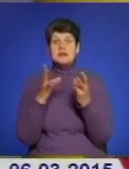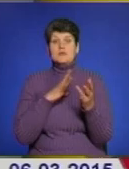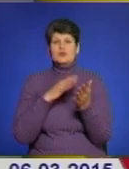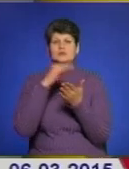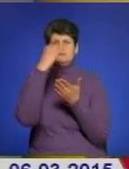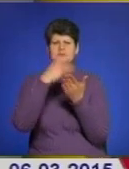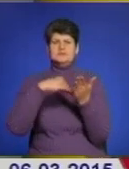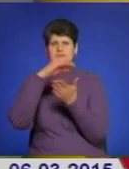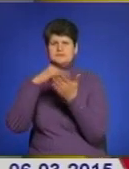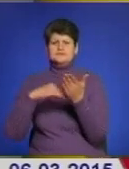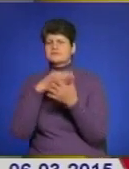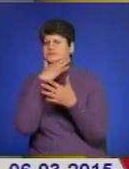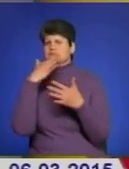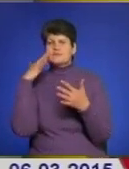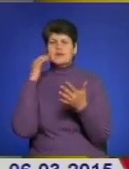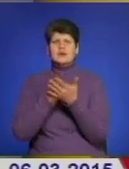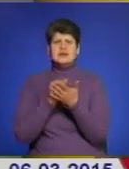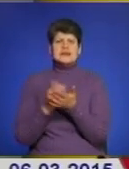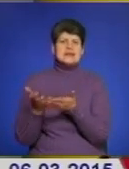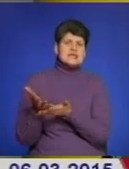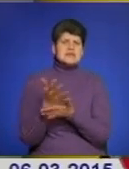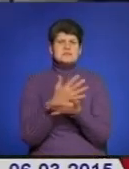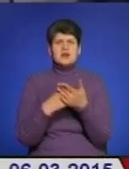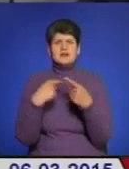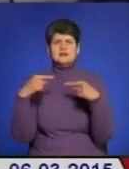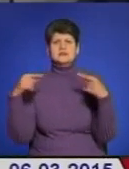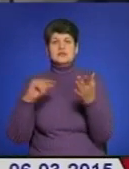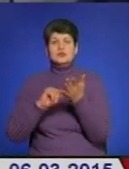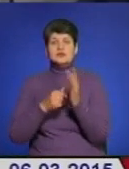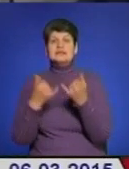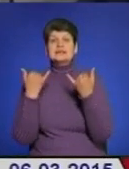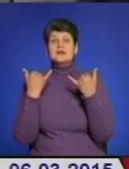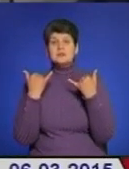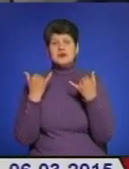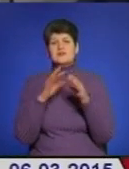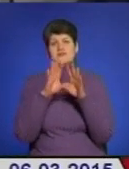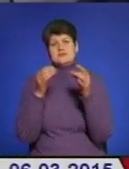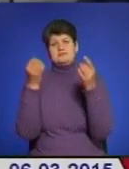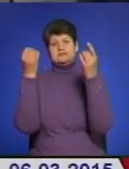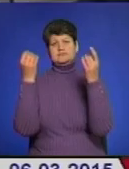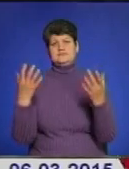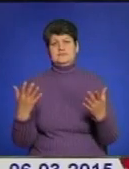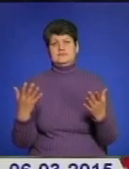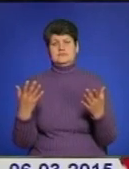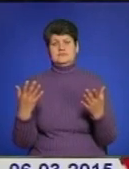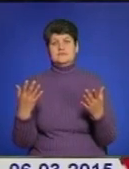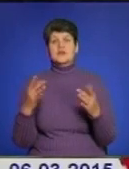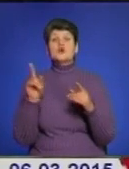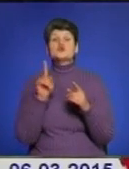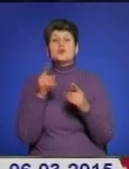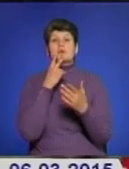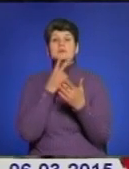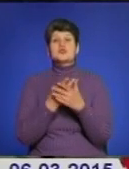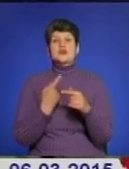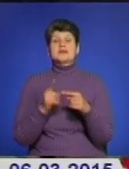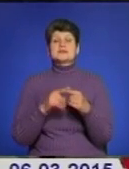заповнювати безліч документів і збирати усі можливі довідки, тепер все значно простіше. Що передбачається?